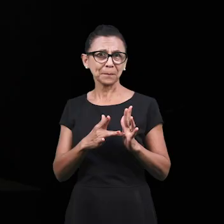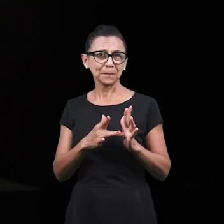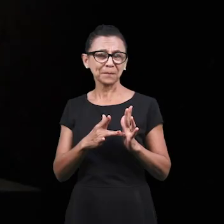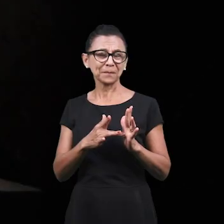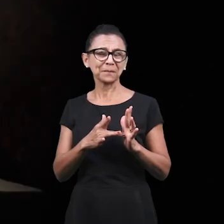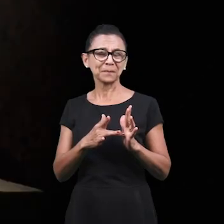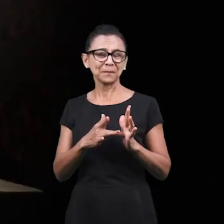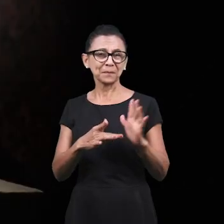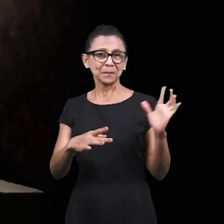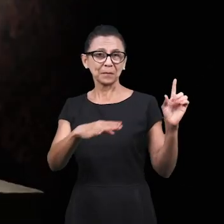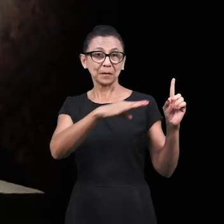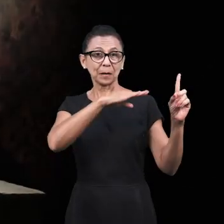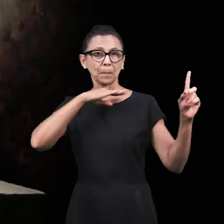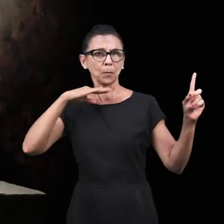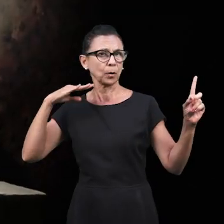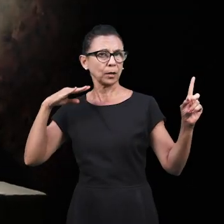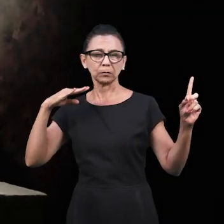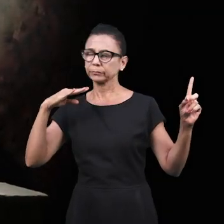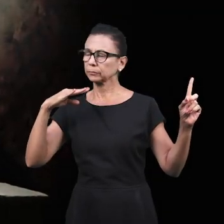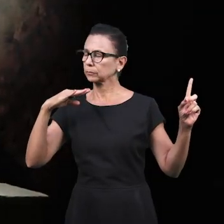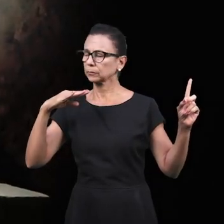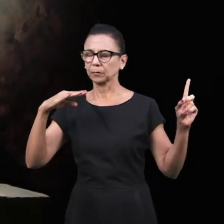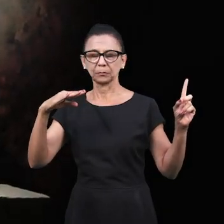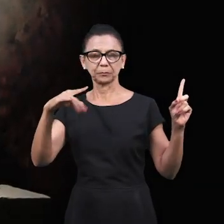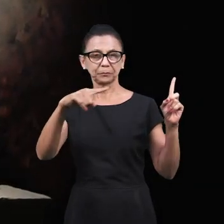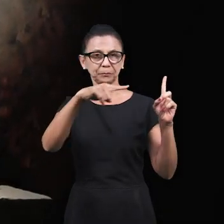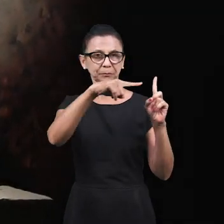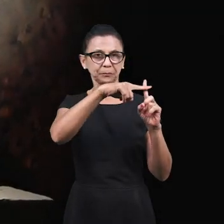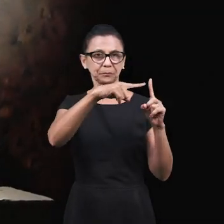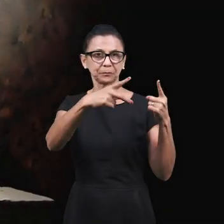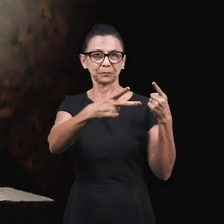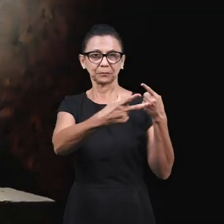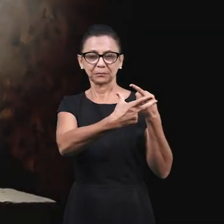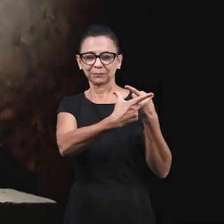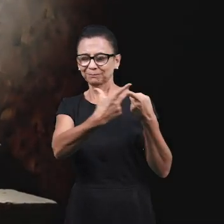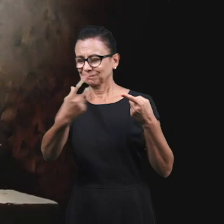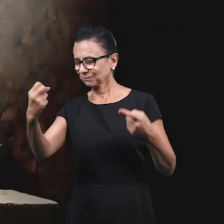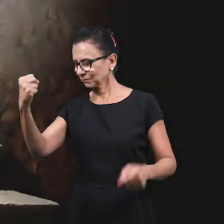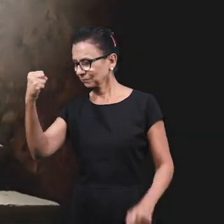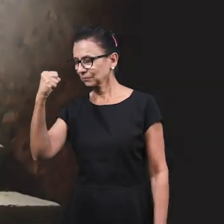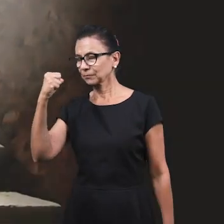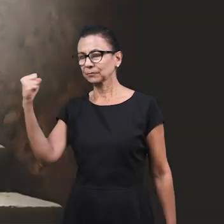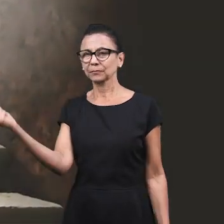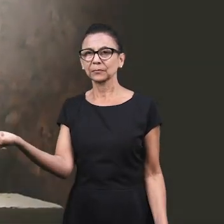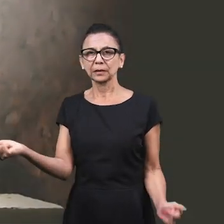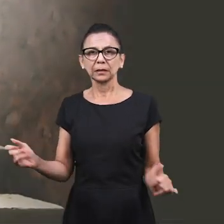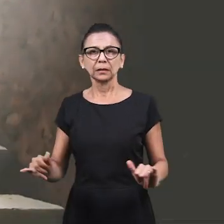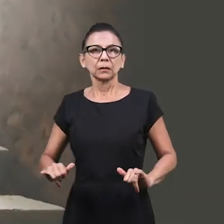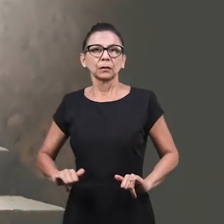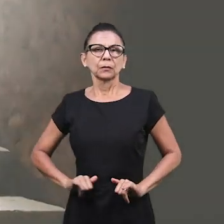ressuscitou. Смерть победил Он. Morte.